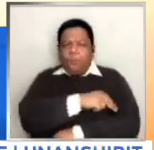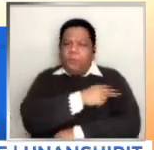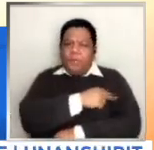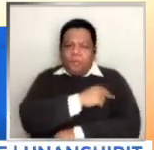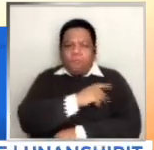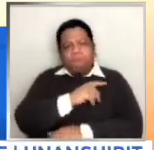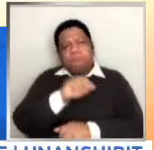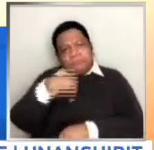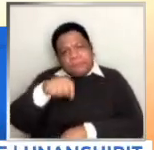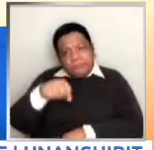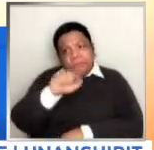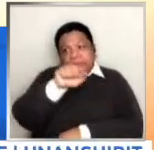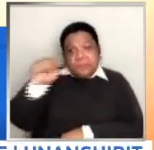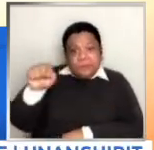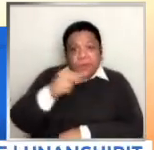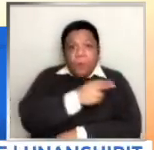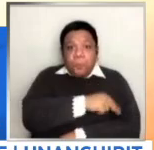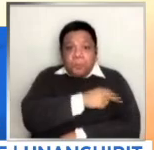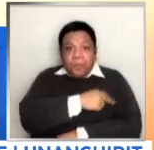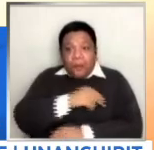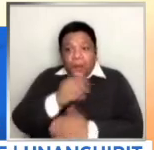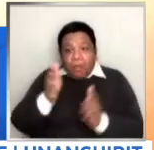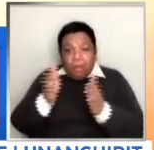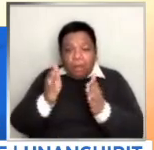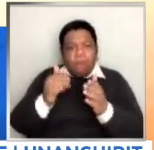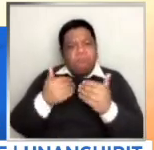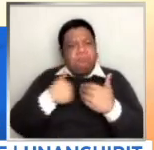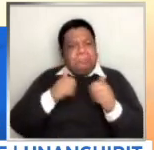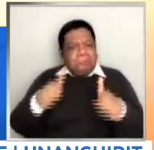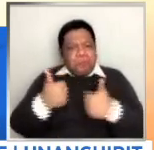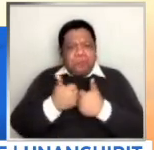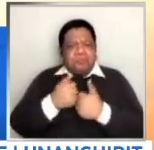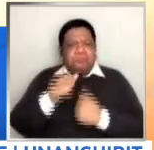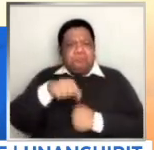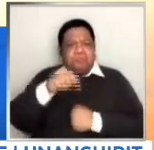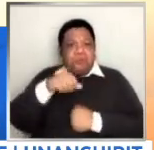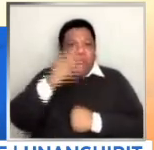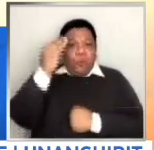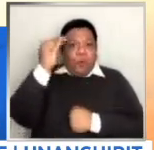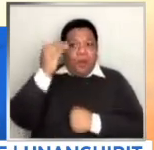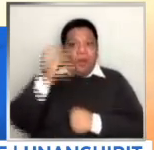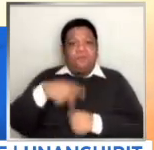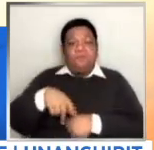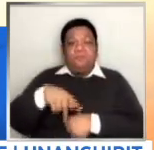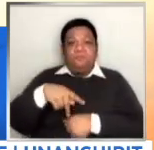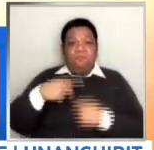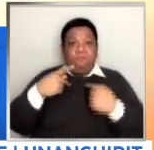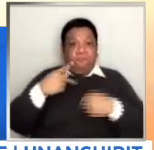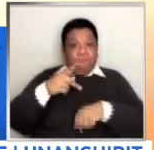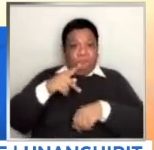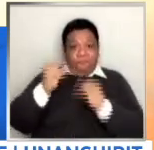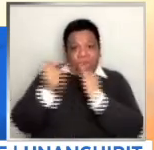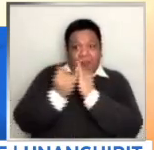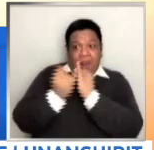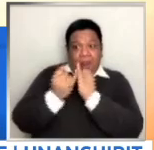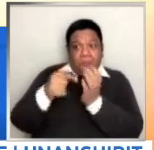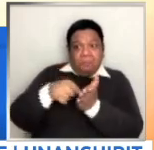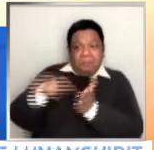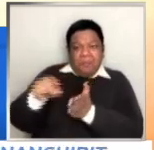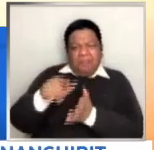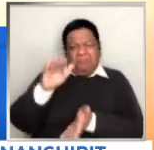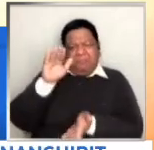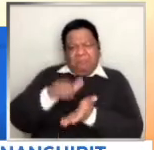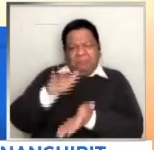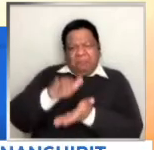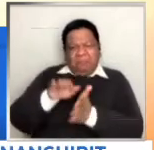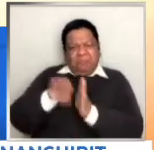maliliit na hospital. Kasi yung bayad naman ng PhilHealth sa mild cases, makababa masyado, hindi talaga pwede